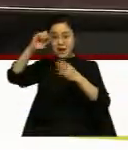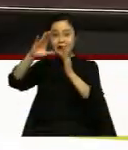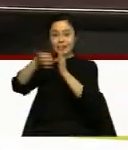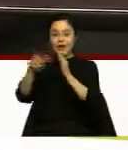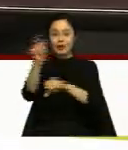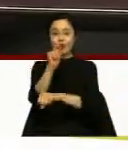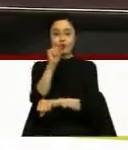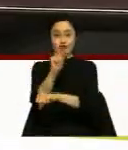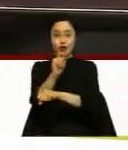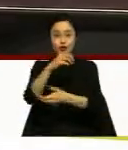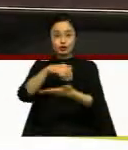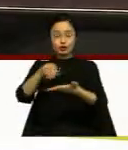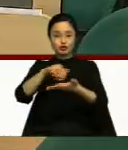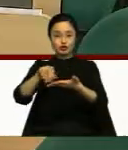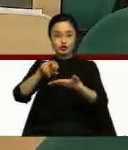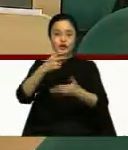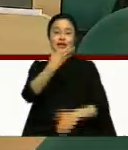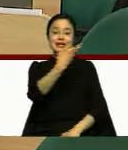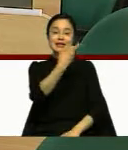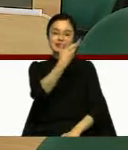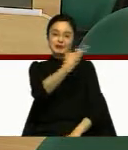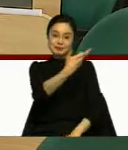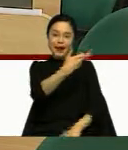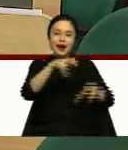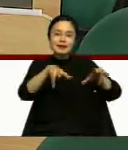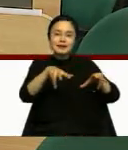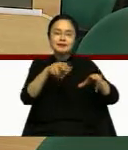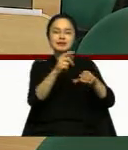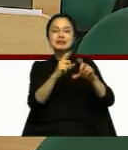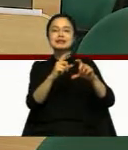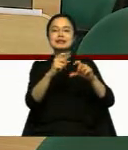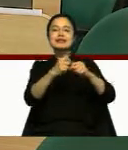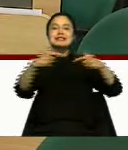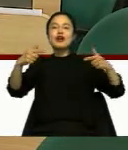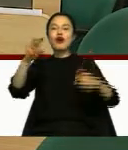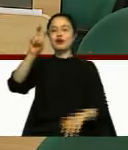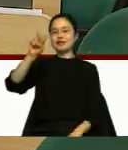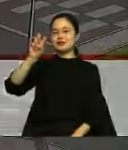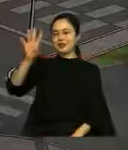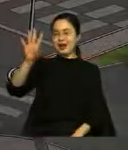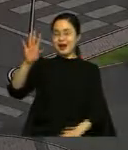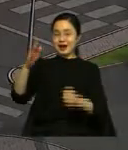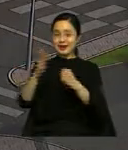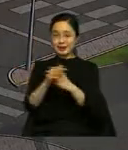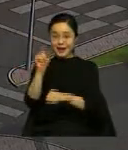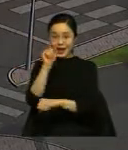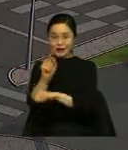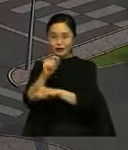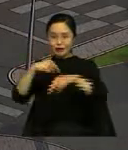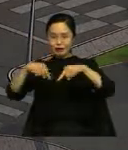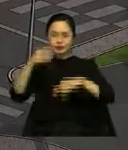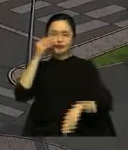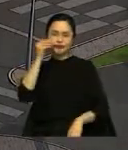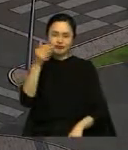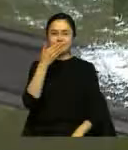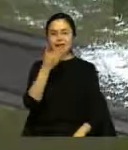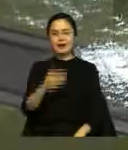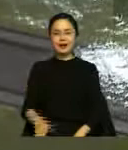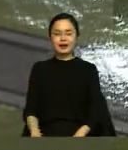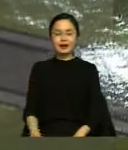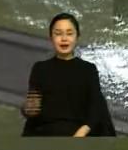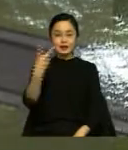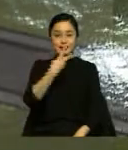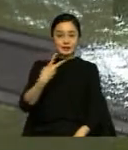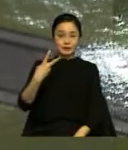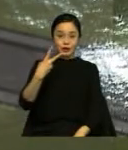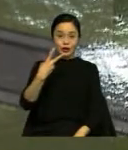18명에서 24명으로 늘어나 지역 주민들에게 보다 나은 행정 서비스를 제공할 수 있게 됐습니다. 또 올해 12월 준공